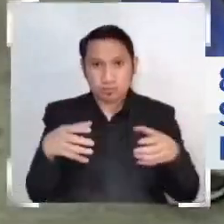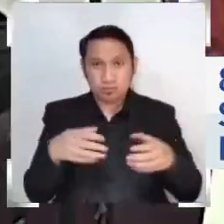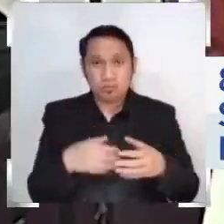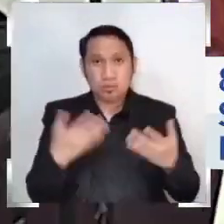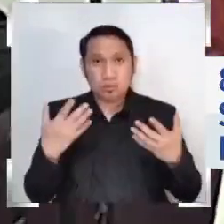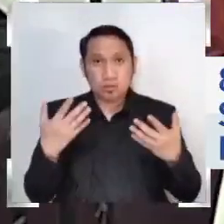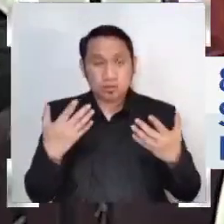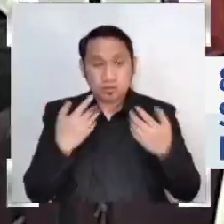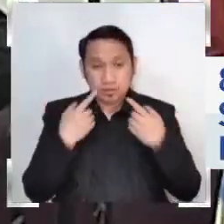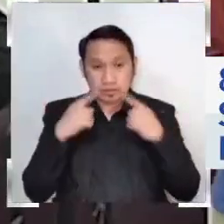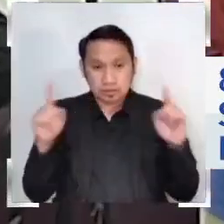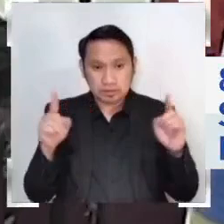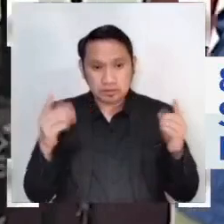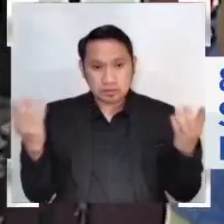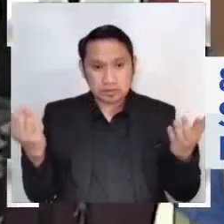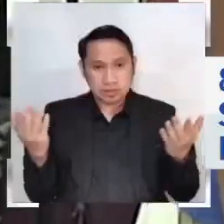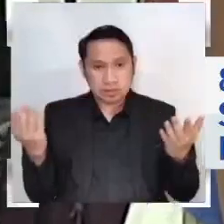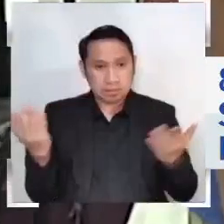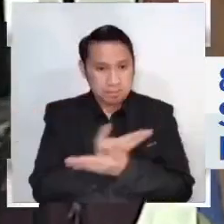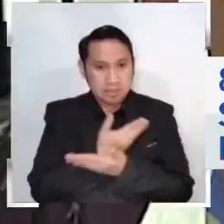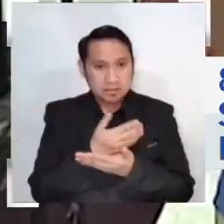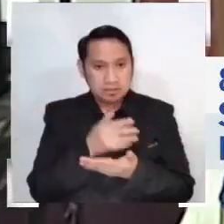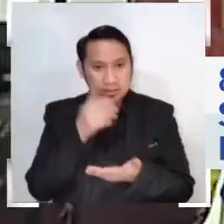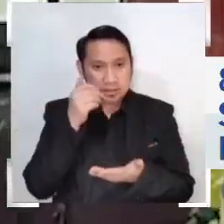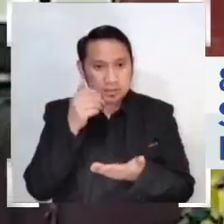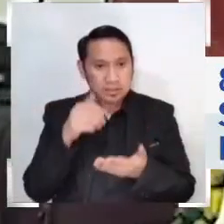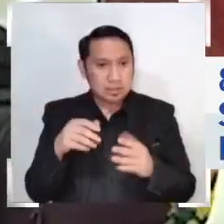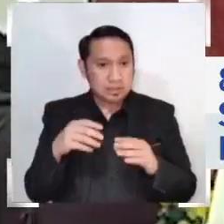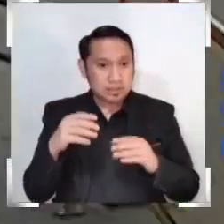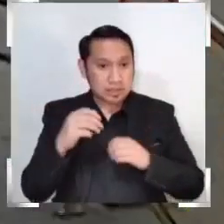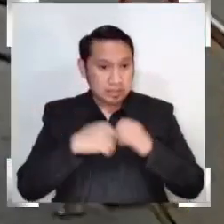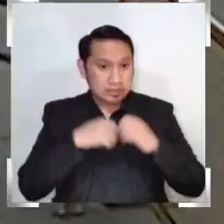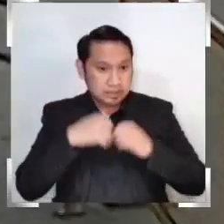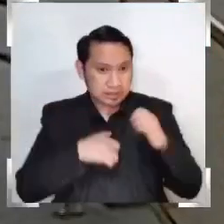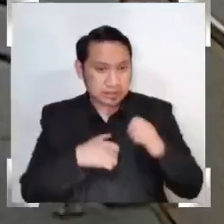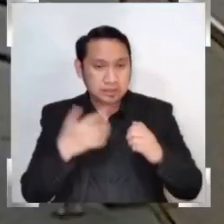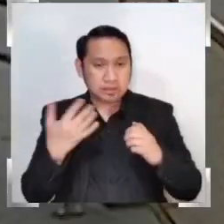Board exams. Plano nilang mag-relax sa Occidental Mindoro.